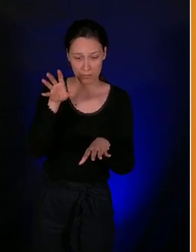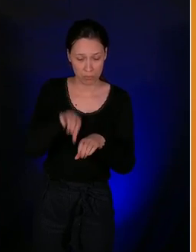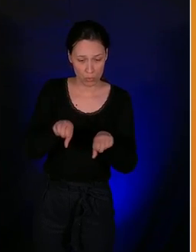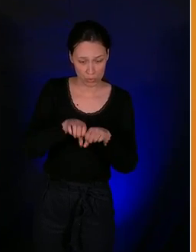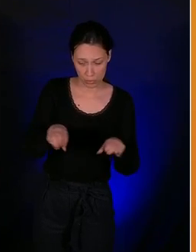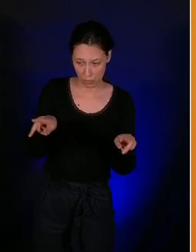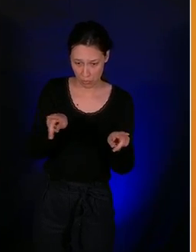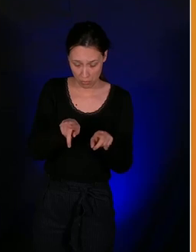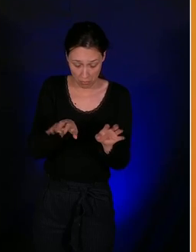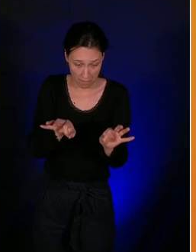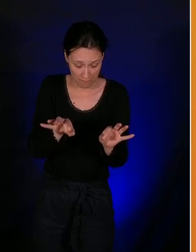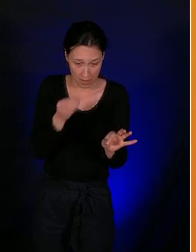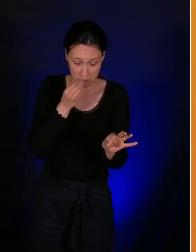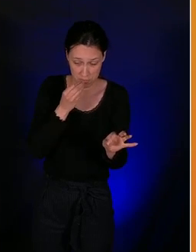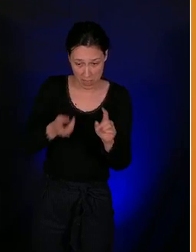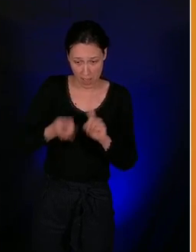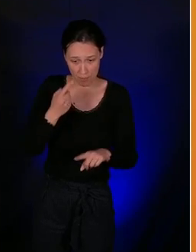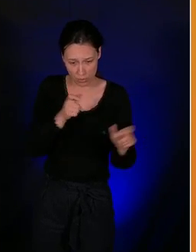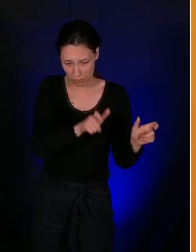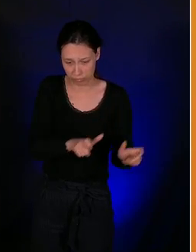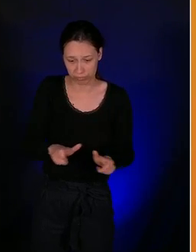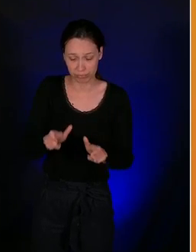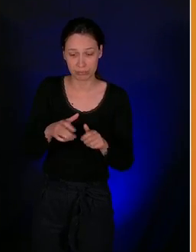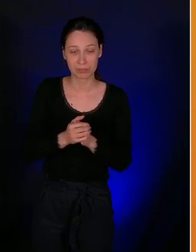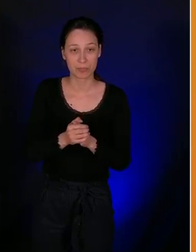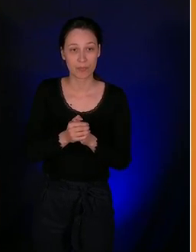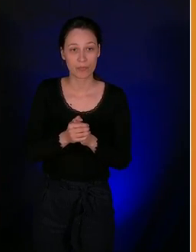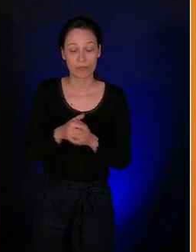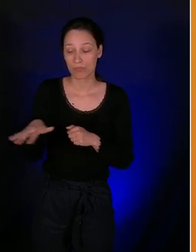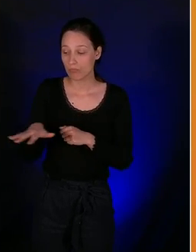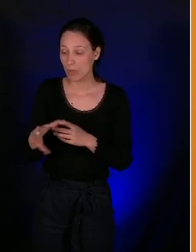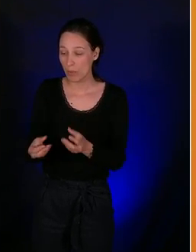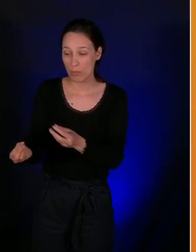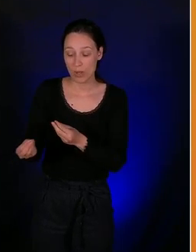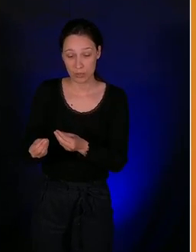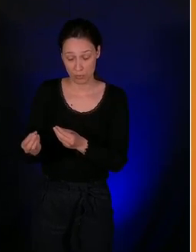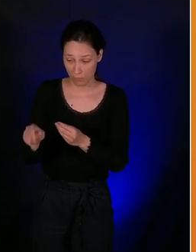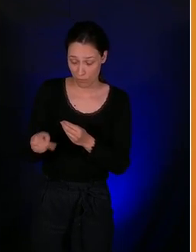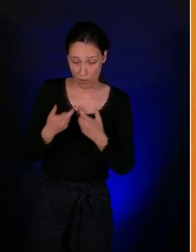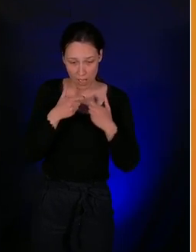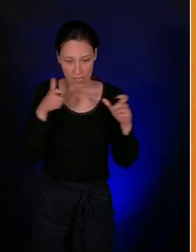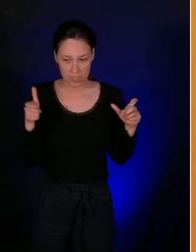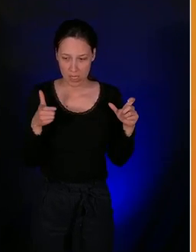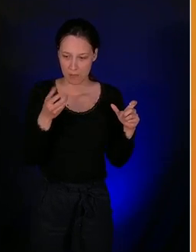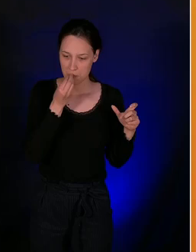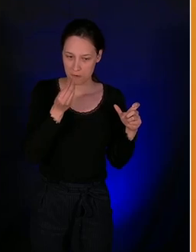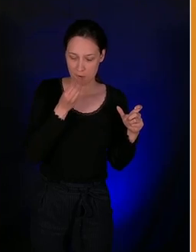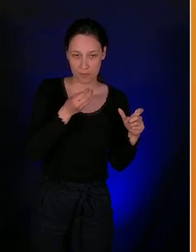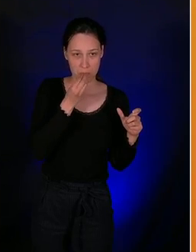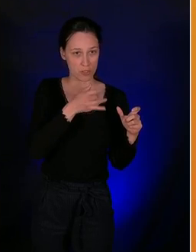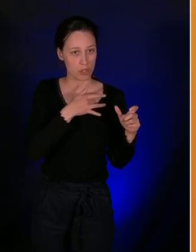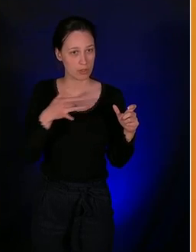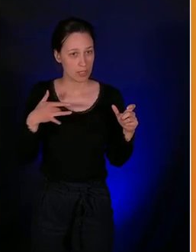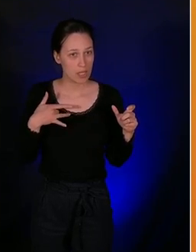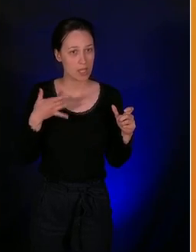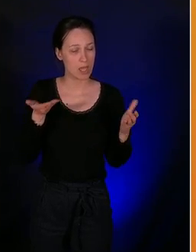comme l'alimentation. L'accès à une alimentation saine et équilibrée est un véritable enjeu de santé